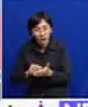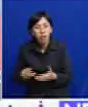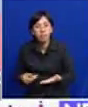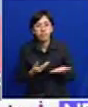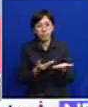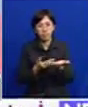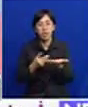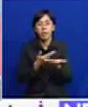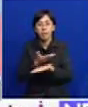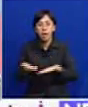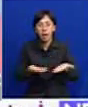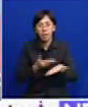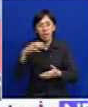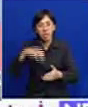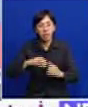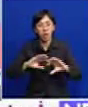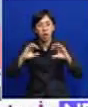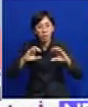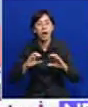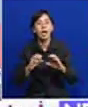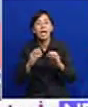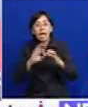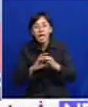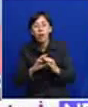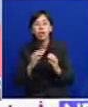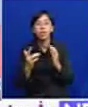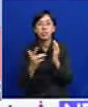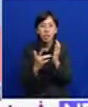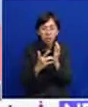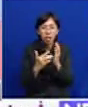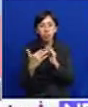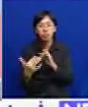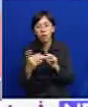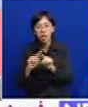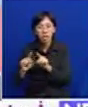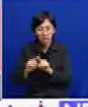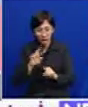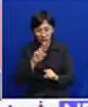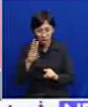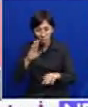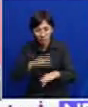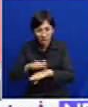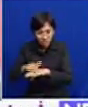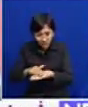กับสำนักงานรัฐบาลอิเล็กทรอนิกส์เพื่อจัดสรรแบ่งประเภทจัดระบบการแจ้งเตือน